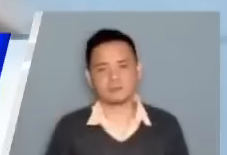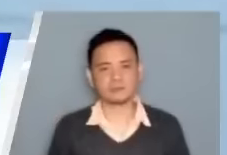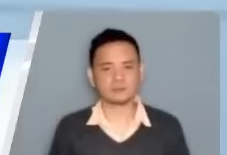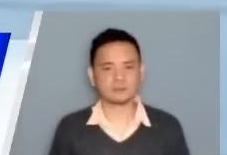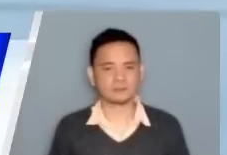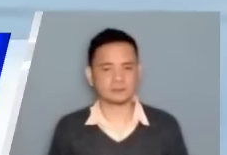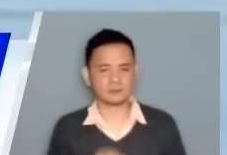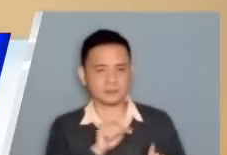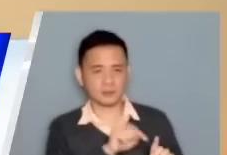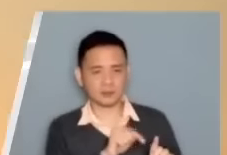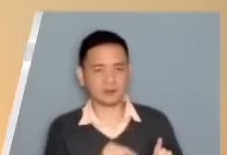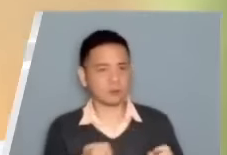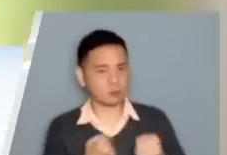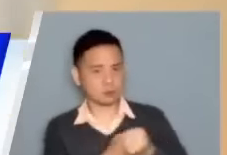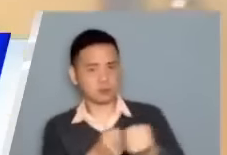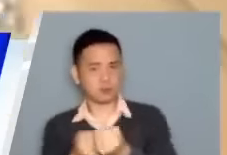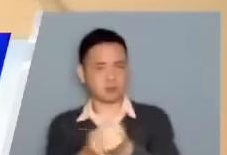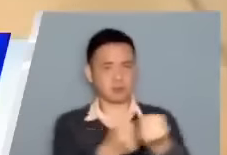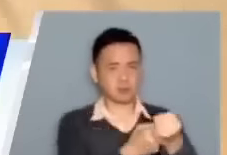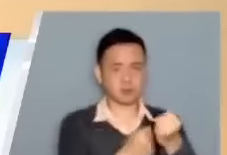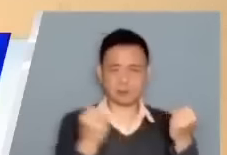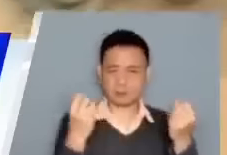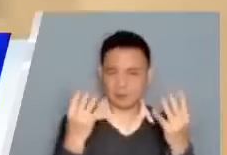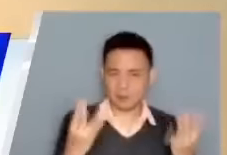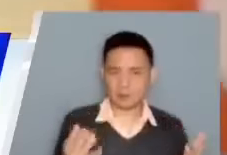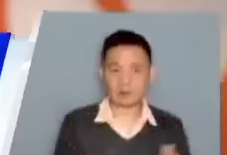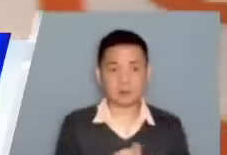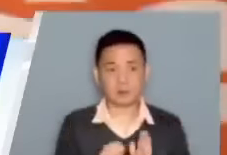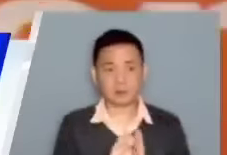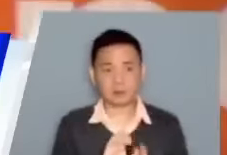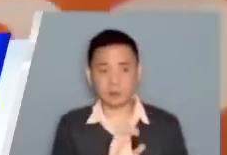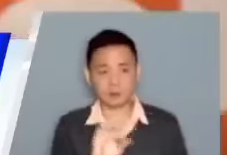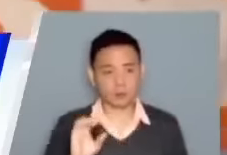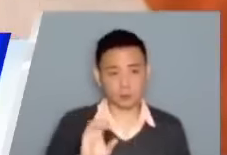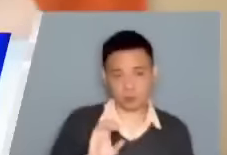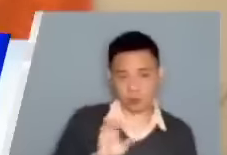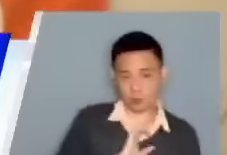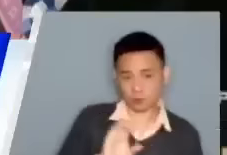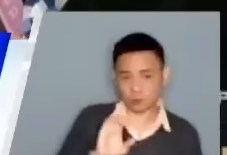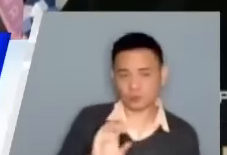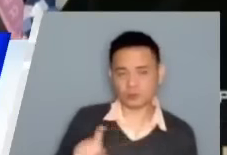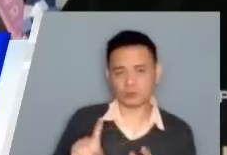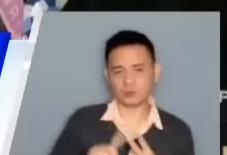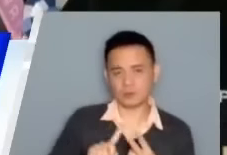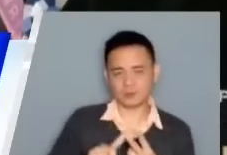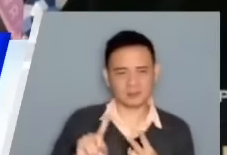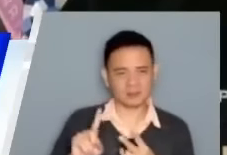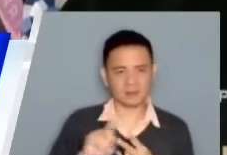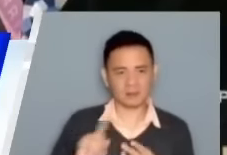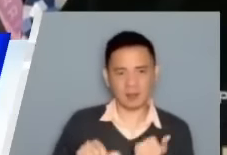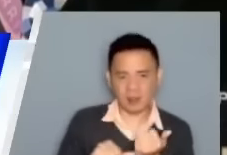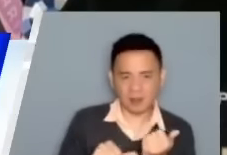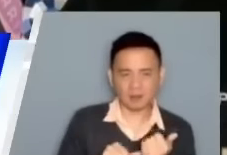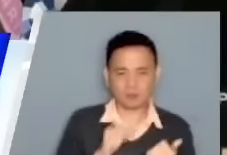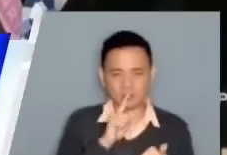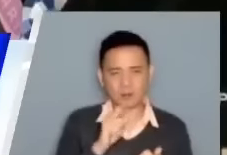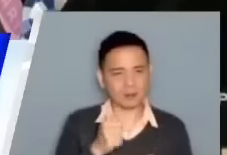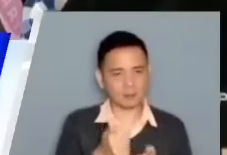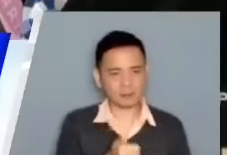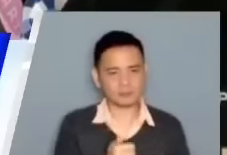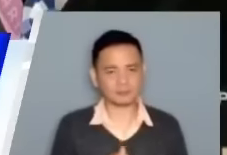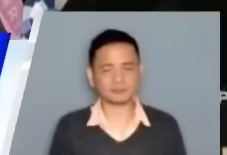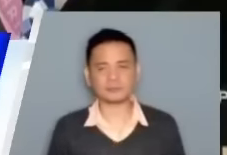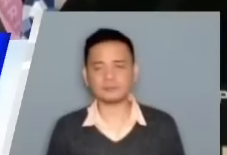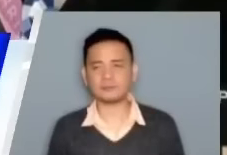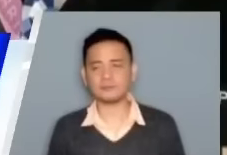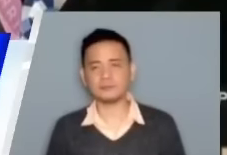sa kanya kabilang kanyang coach at sa iba pang tumulong sa kanyang training We did our best Sa lahat po ng aspeto